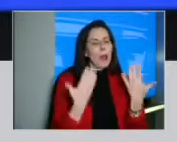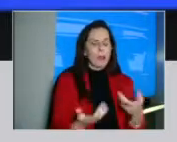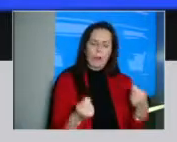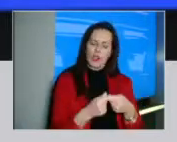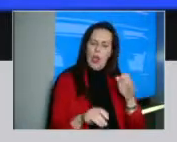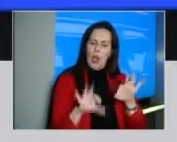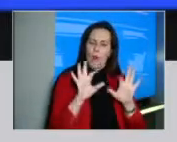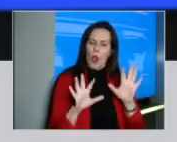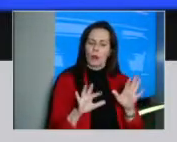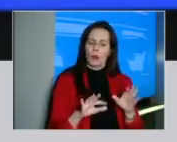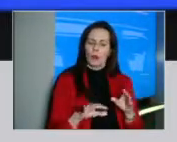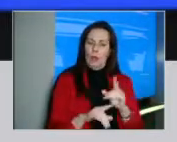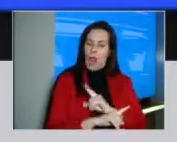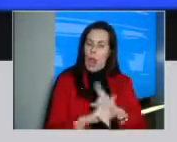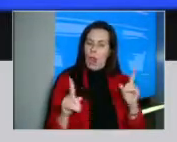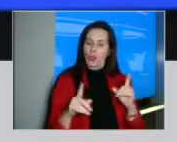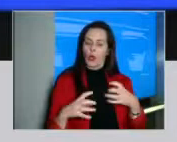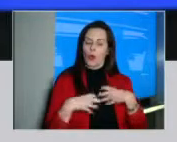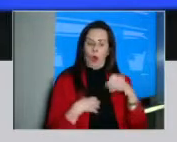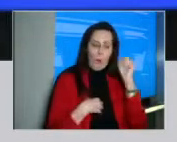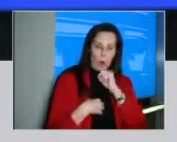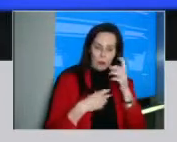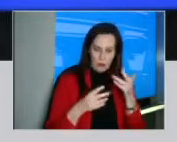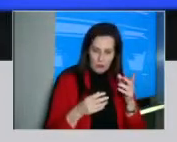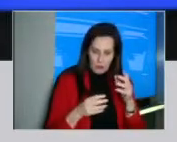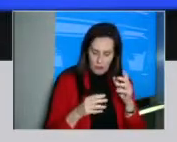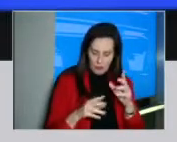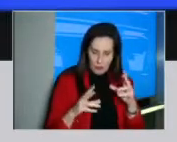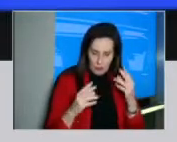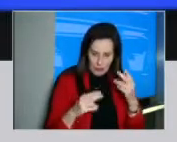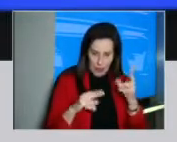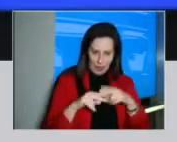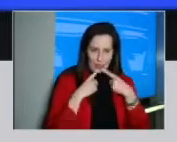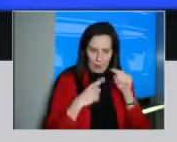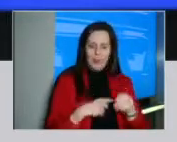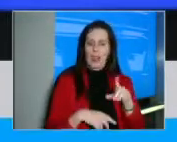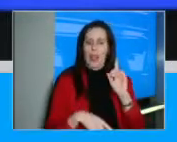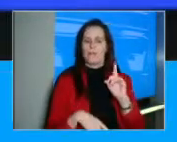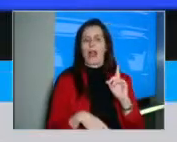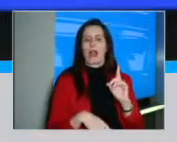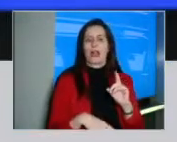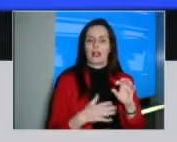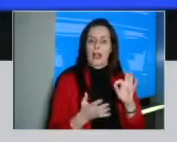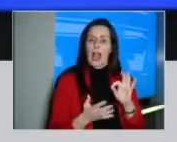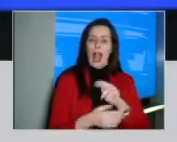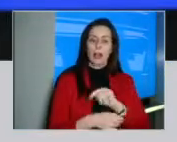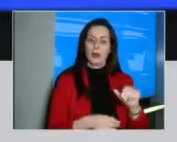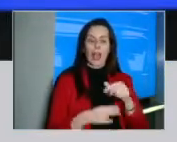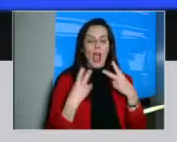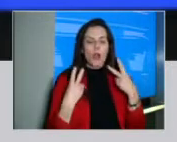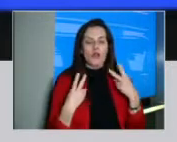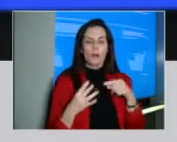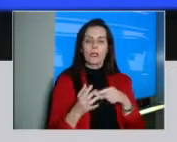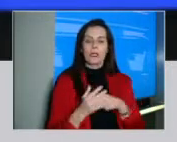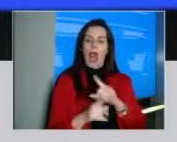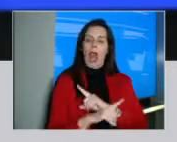עם תעמולה. הוא אוסר על עוד דברים, כמו הופעות בידור, שאני מניח שנדבר עליהם אחר כך. מיד, כן. אבל הסעיף, הסוגיה העיקרית שבתוכו,